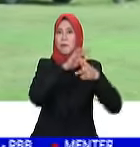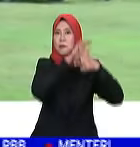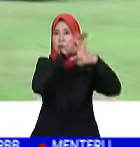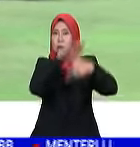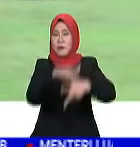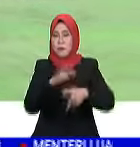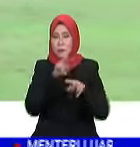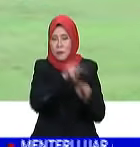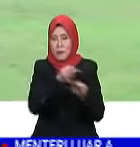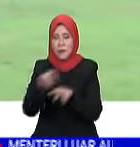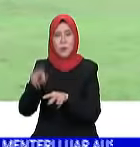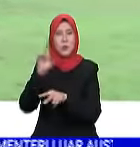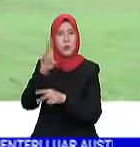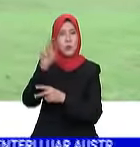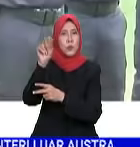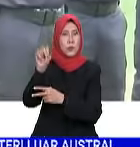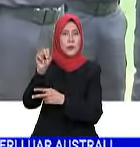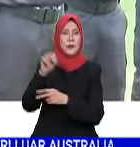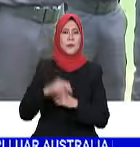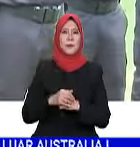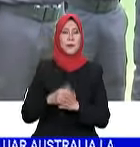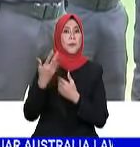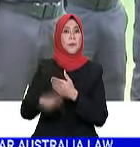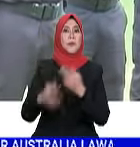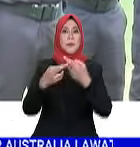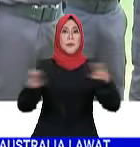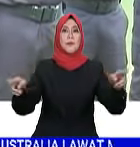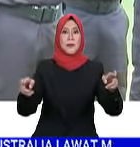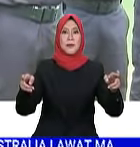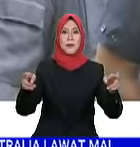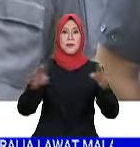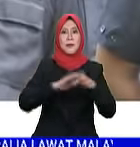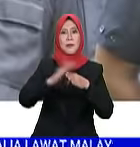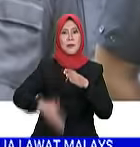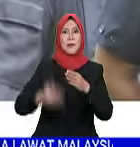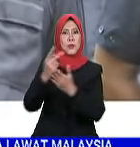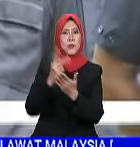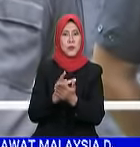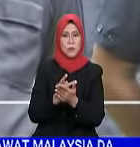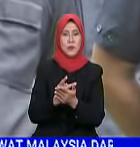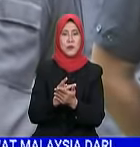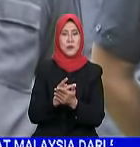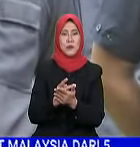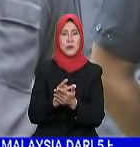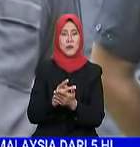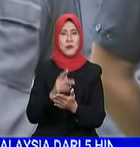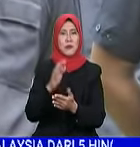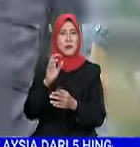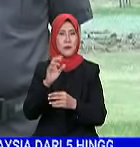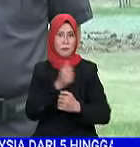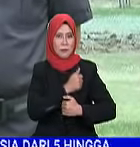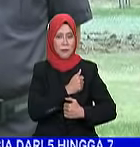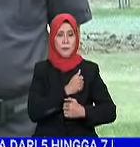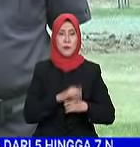bagi memantau penggunaan drone. Beliau berkata demikian selepas menyempurnakan majlis tamat kursus pasukan Light Strike Force LSF